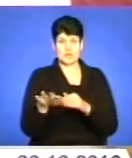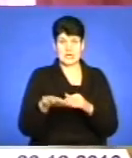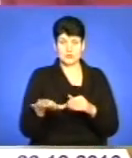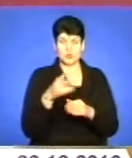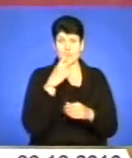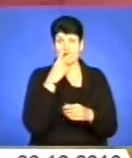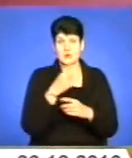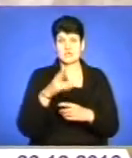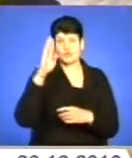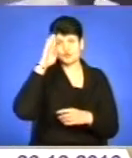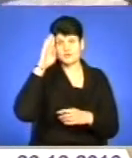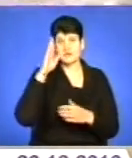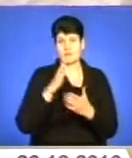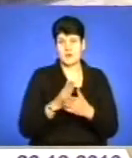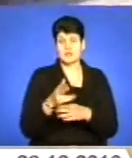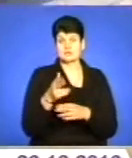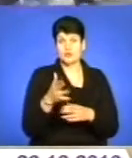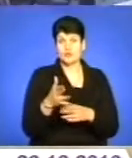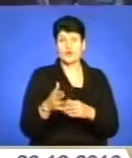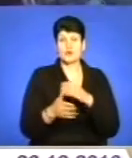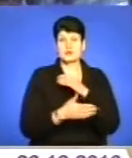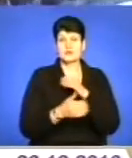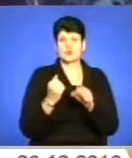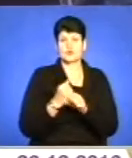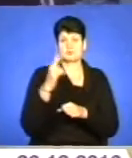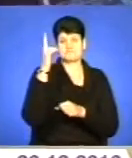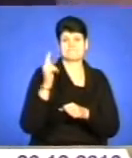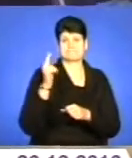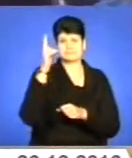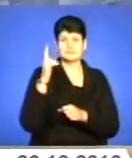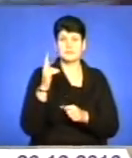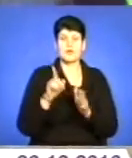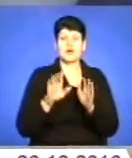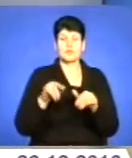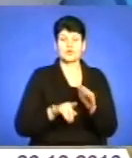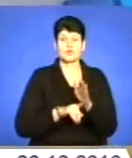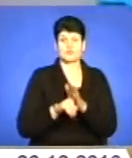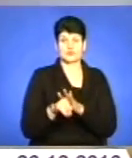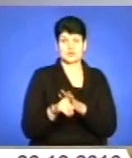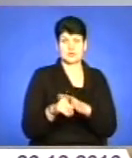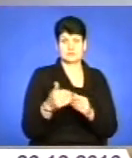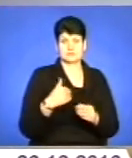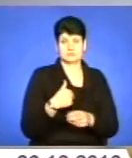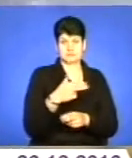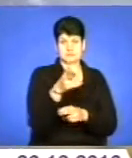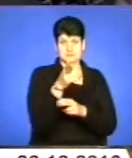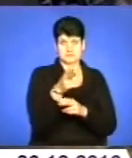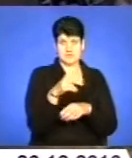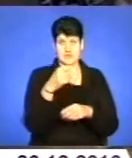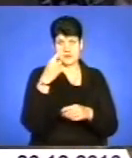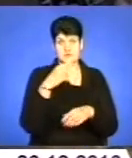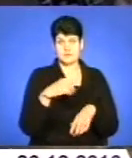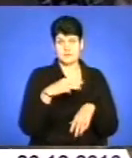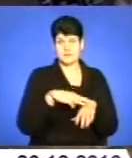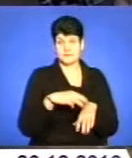поліцейські побачили чоловіка зі зброєю. Останній здійснював постріли у повітря, а потім почав спрямовувати предмет, схожий на зброю, у бік правоохоронців. Йому